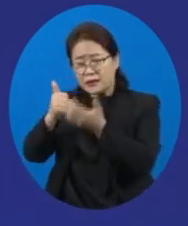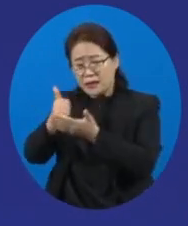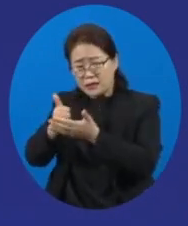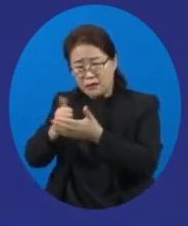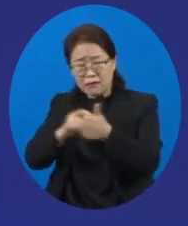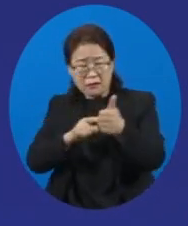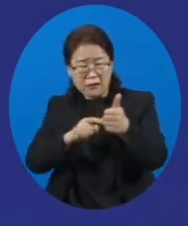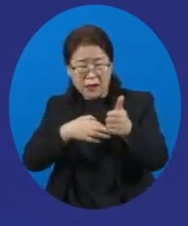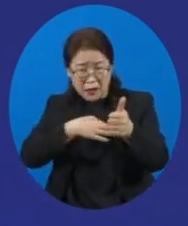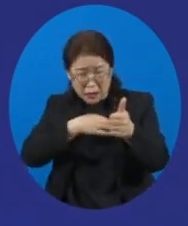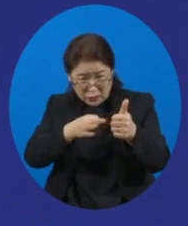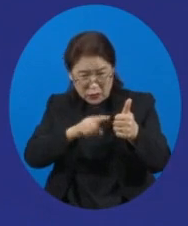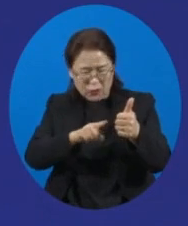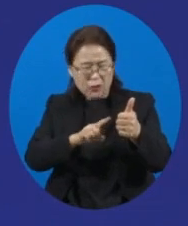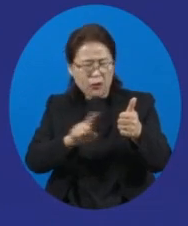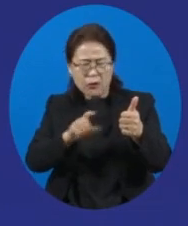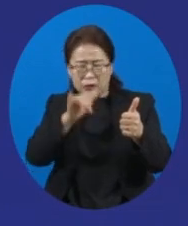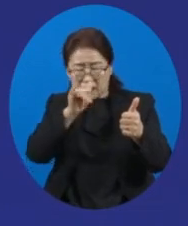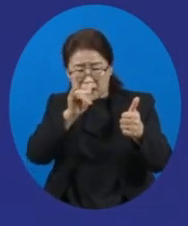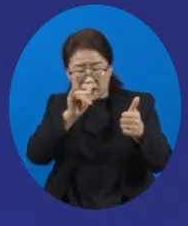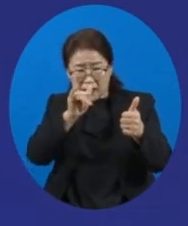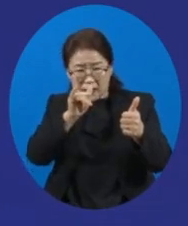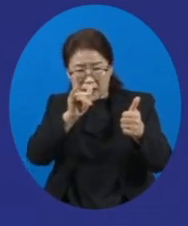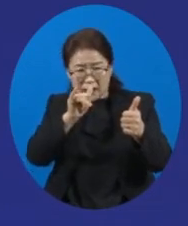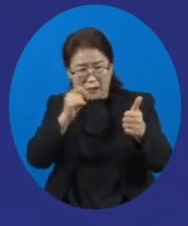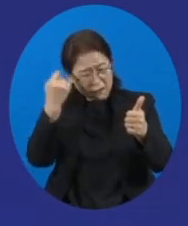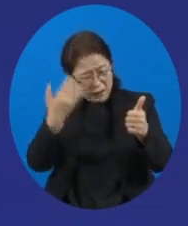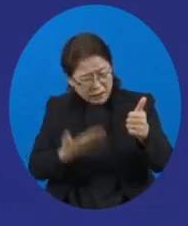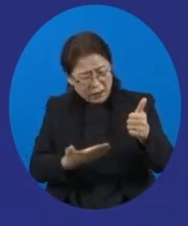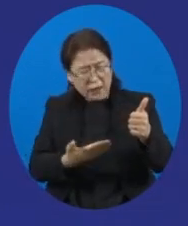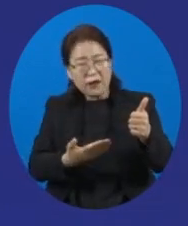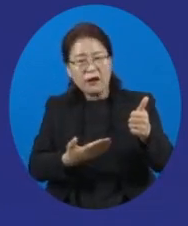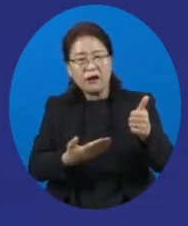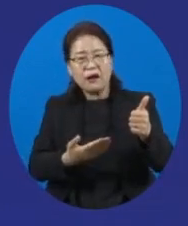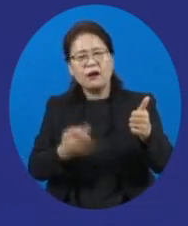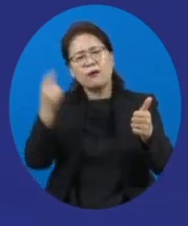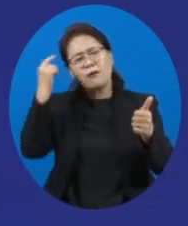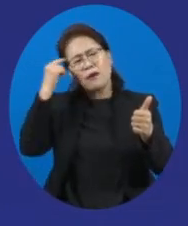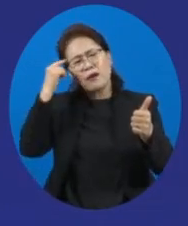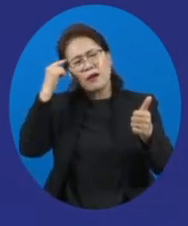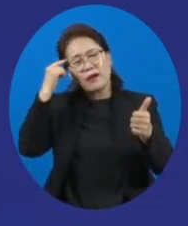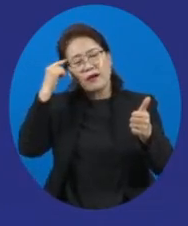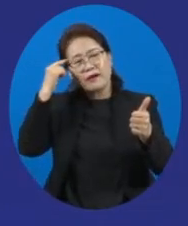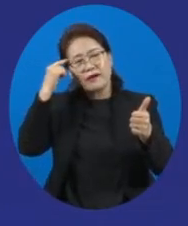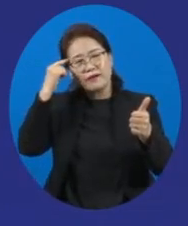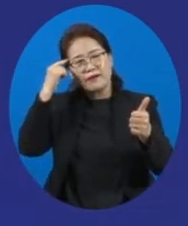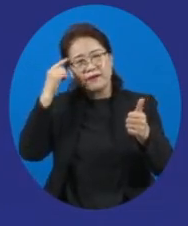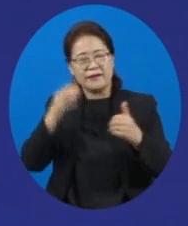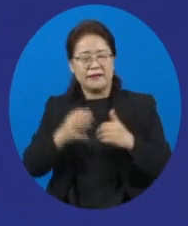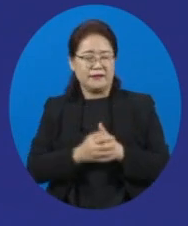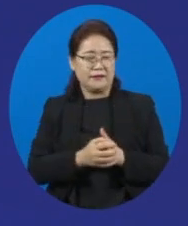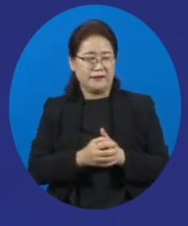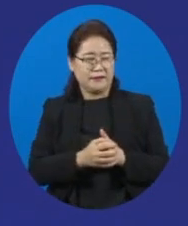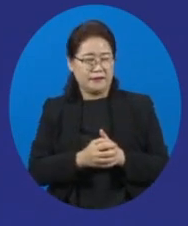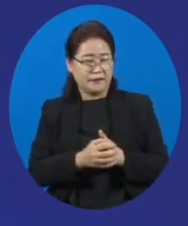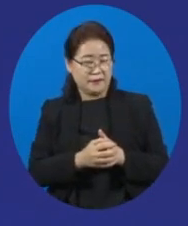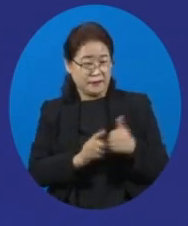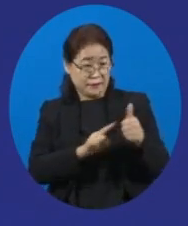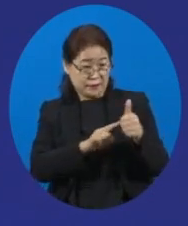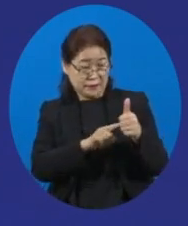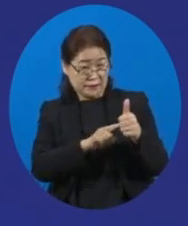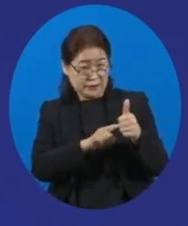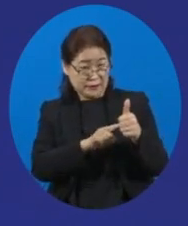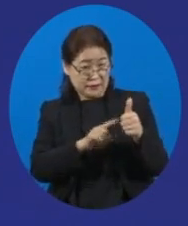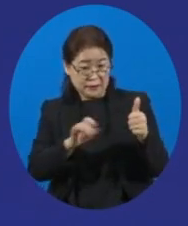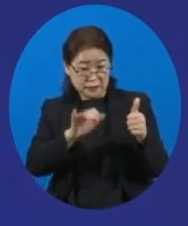아담아 내가 어디 있느냐라고 말씀하셨을까요? 아담이 어디 있는지를